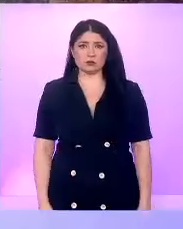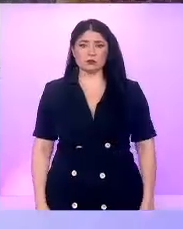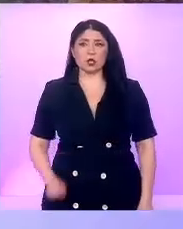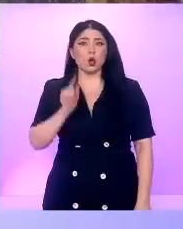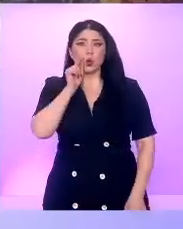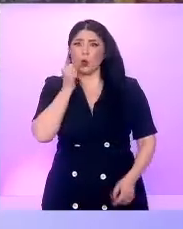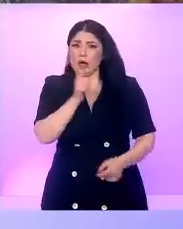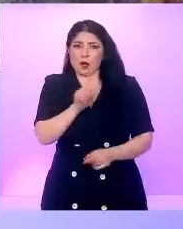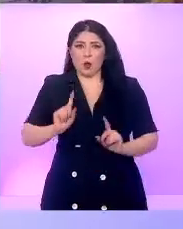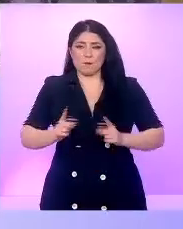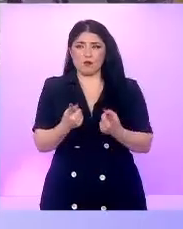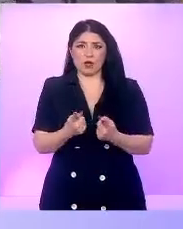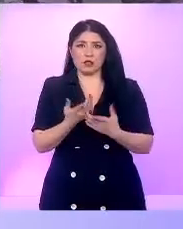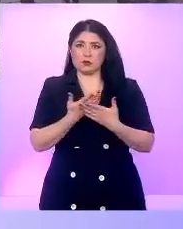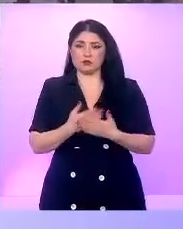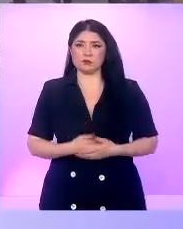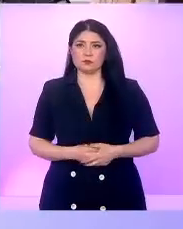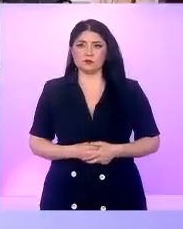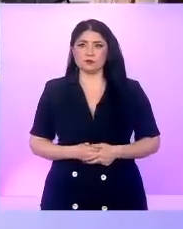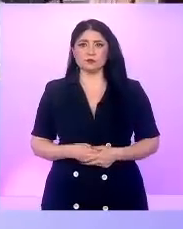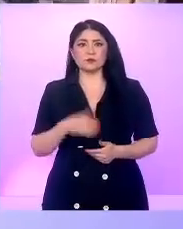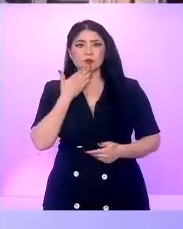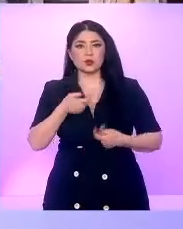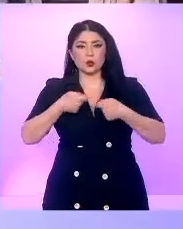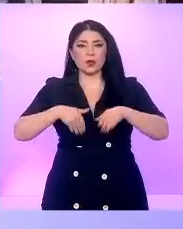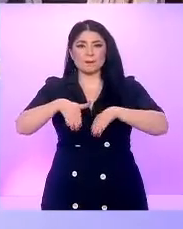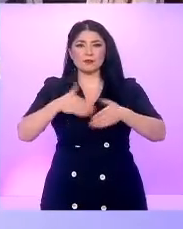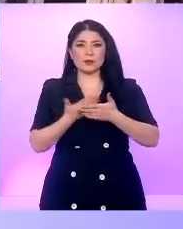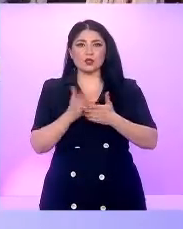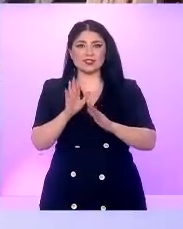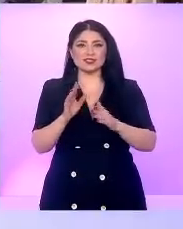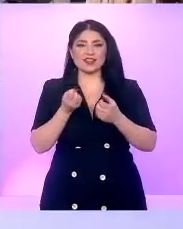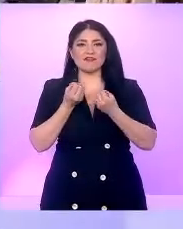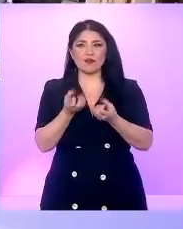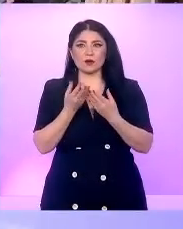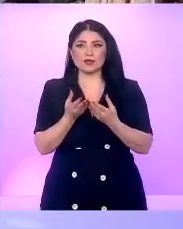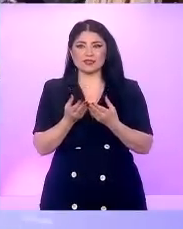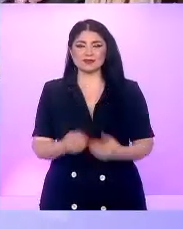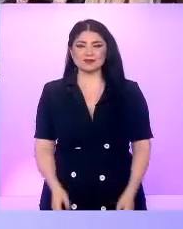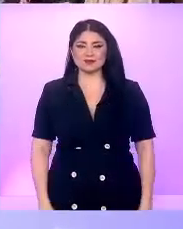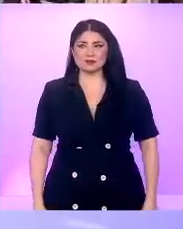discuta, începutul războiului n-a fost provocat. Mulțumesc, domnule ministru, pentru această intervenție și pentru toate explicațiile.